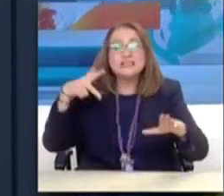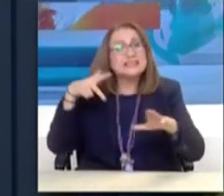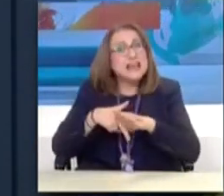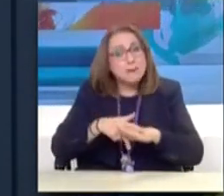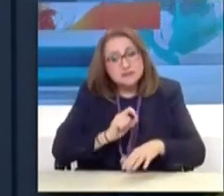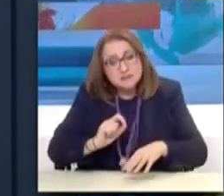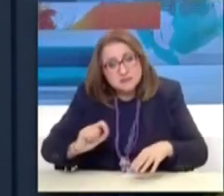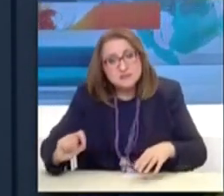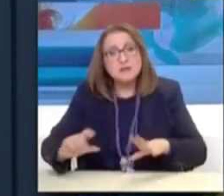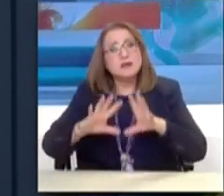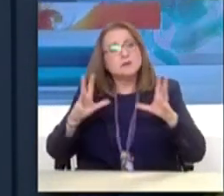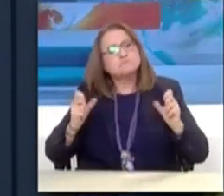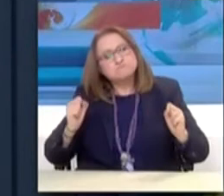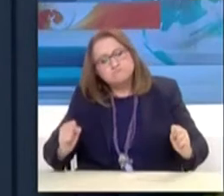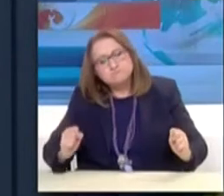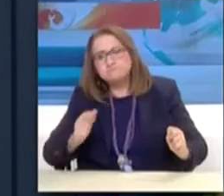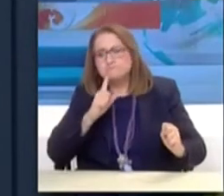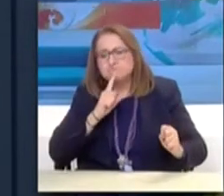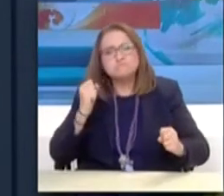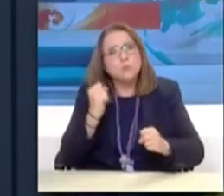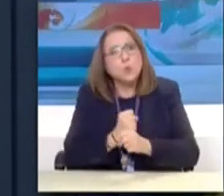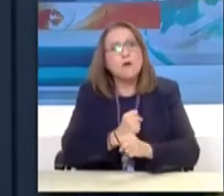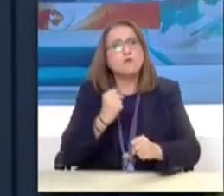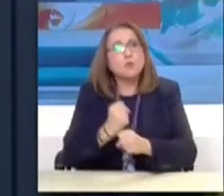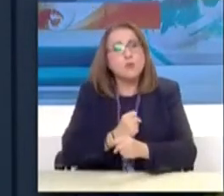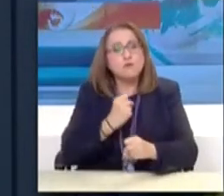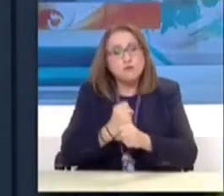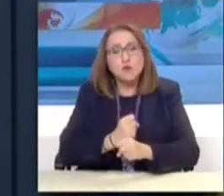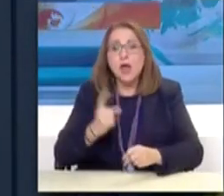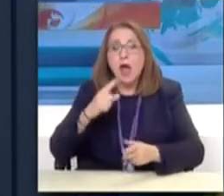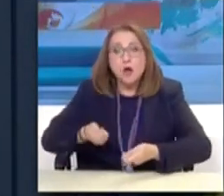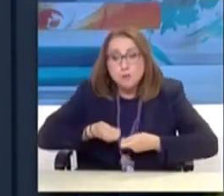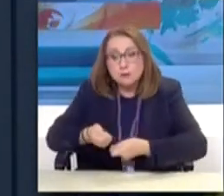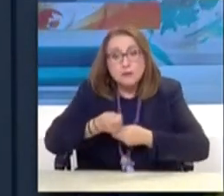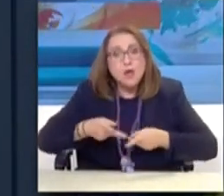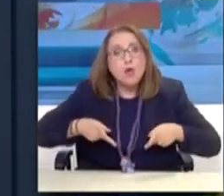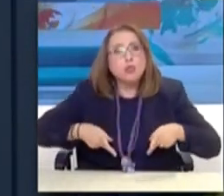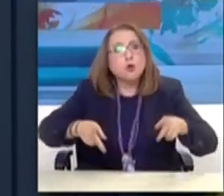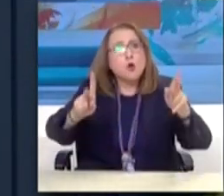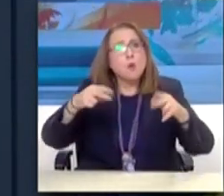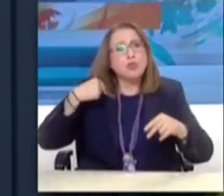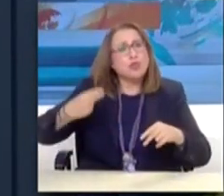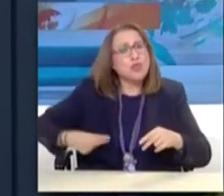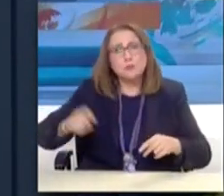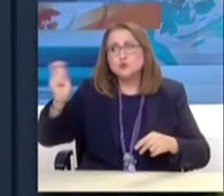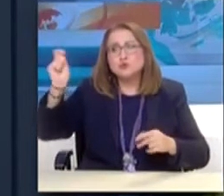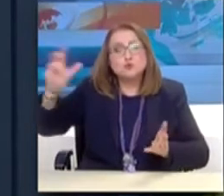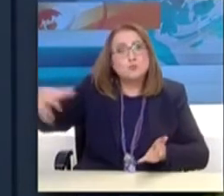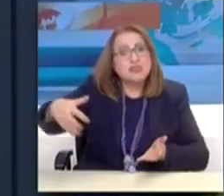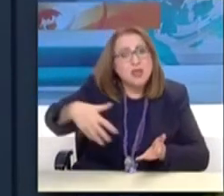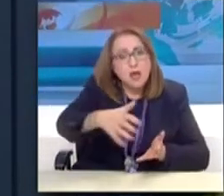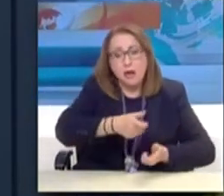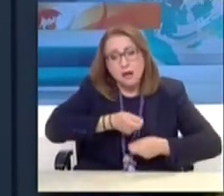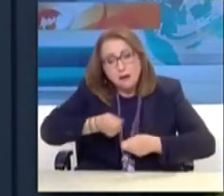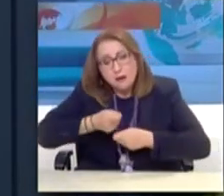και τα γραφεία των τραπεζών, στους ακούραστους εργαζόμενους των υπηρεσιών καθαριότητας των Δήμων και σε όλα τα στελέχη των ΟΤΑ πρώτου και